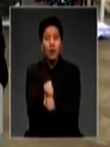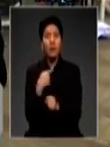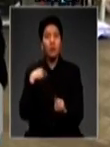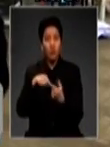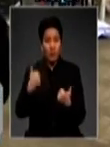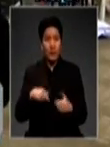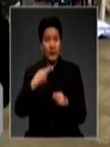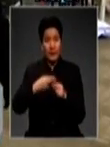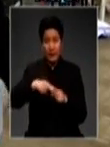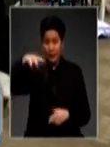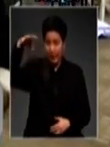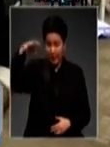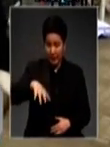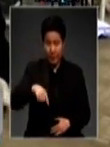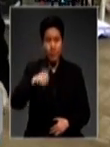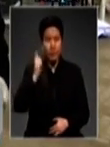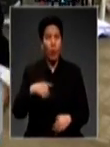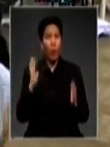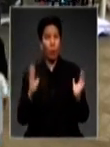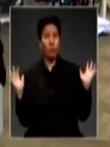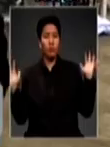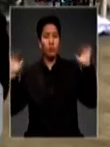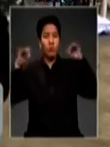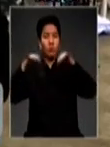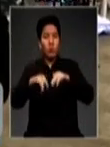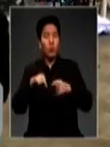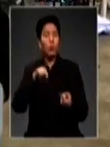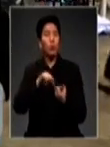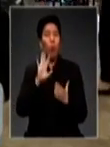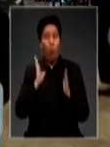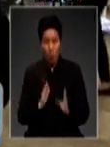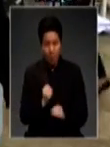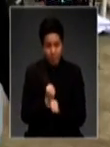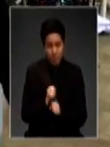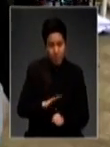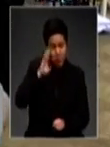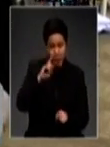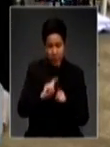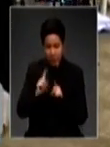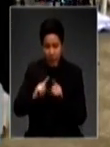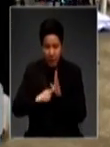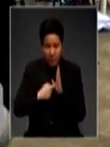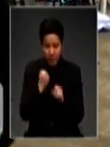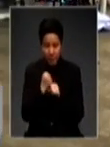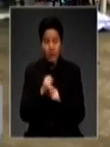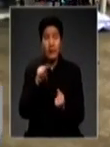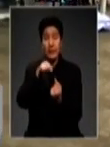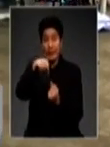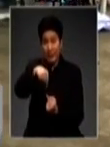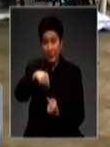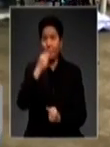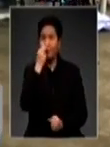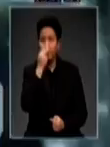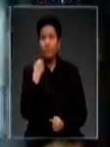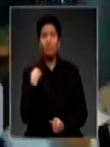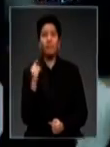hash co-working space นะคะซึ่งเป็นแหล่งรวมเหล่าสตาร์ทอัพของจังหวัดภูเก็ตทางด้านในมีอะไรที่น่าสนใจตามดิฉันไปดูกันค่ะ